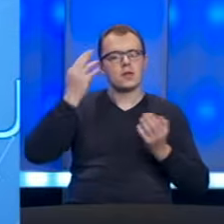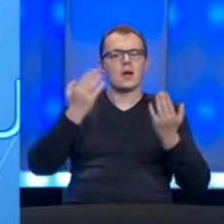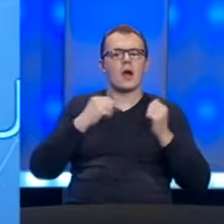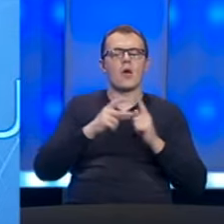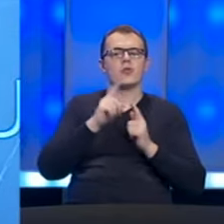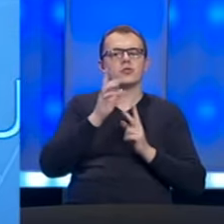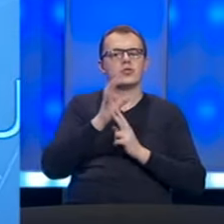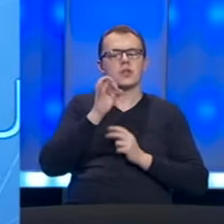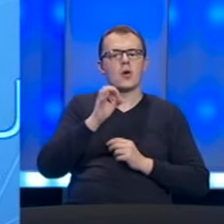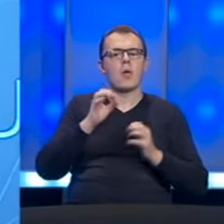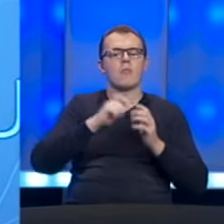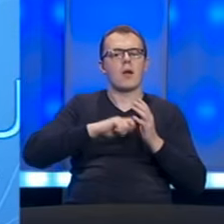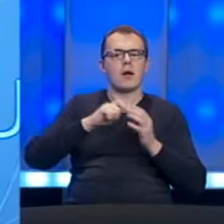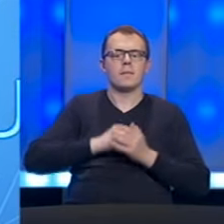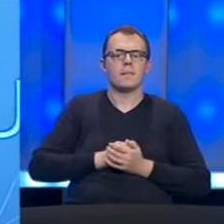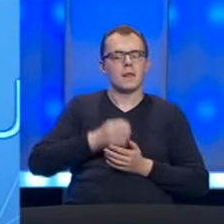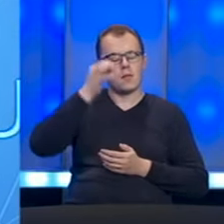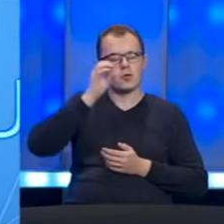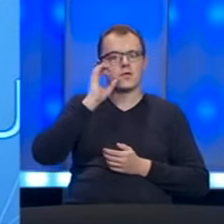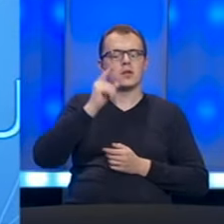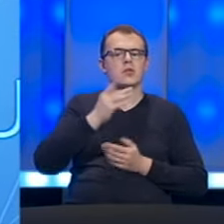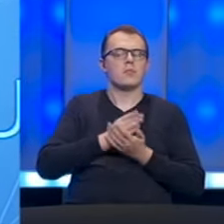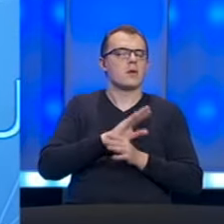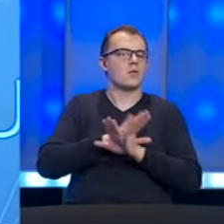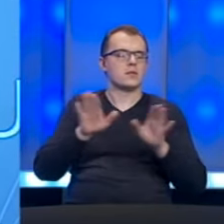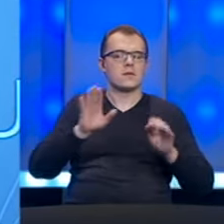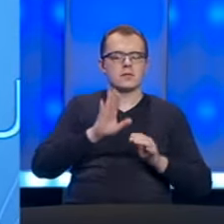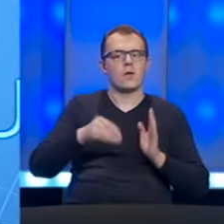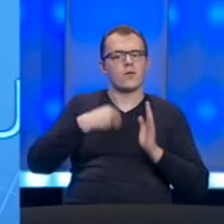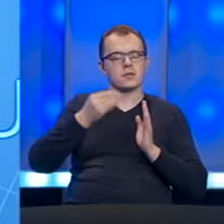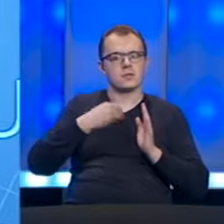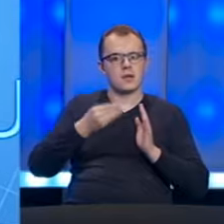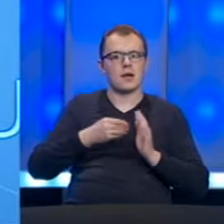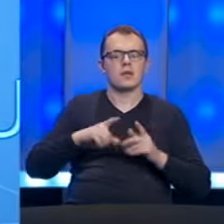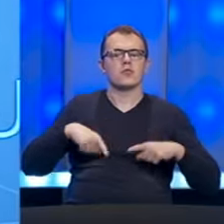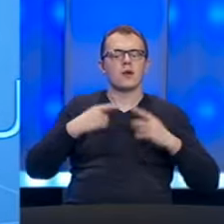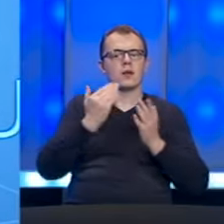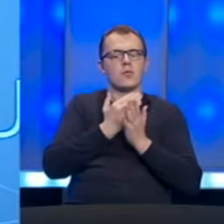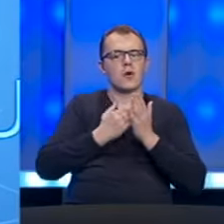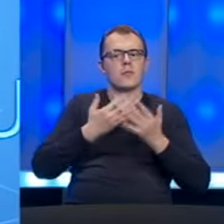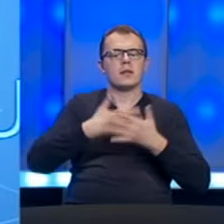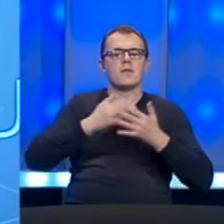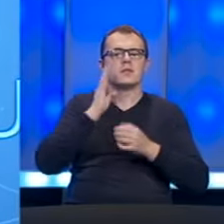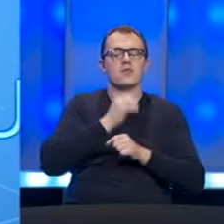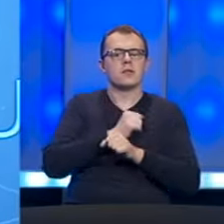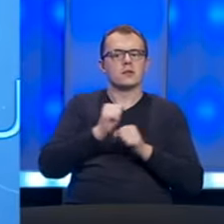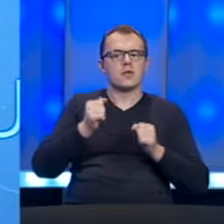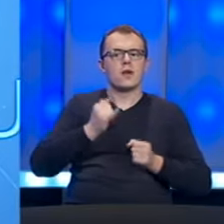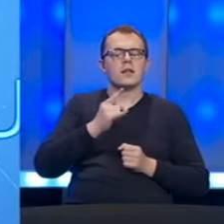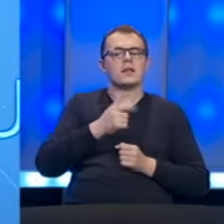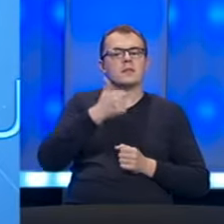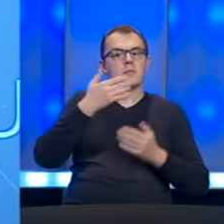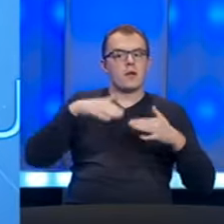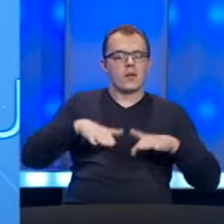Džino Banana. Poštovani gledalci, to bi bilo sve za ovo izdanje jutarnjih programa Televizije Bosne i Hercegovine. Danas je 1.